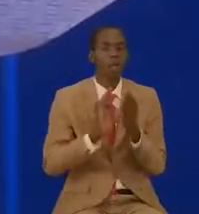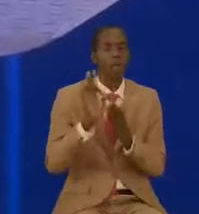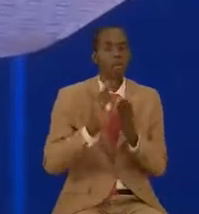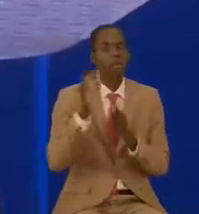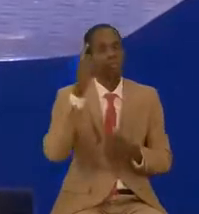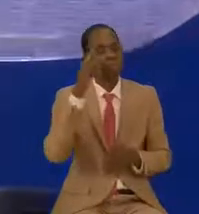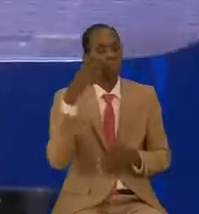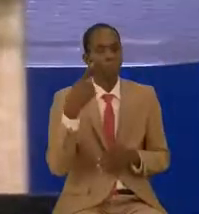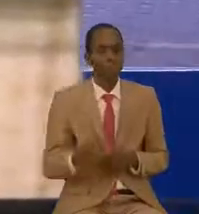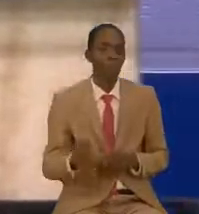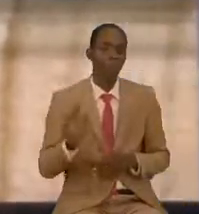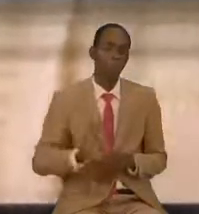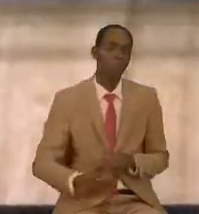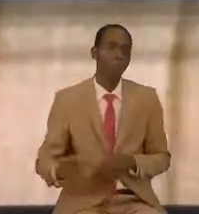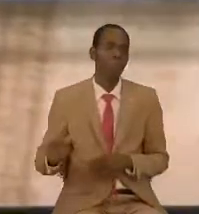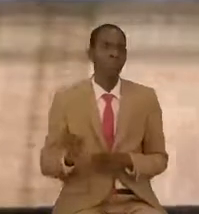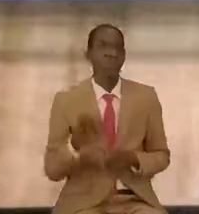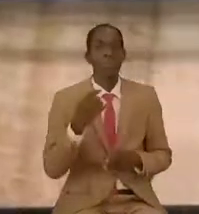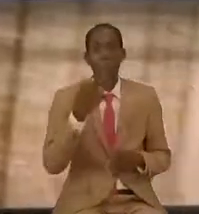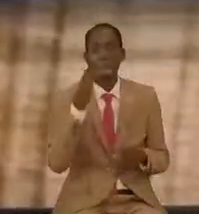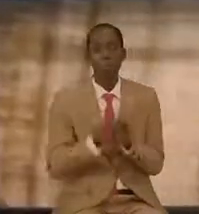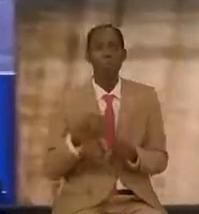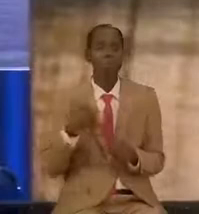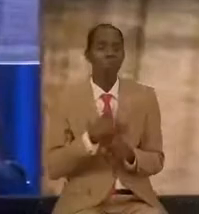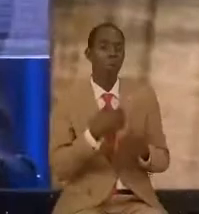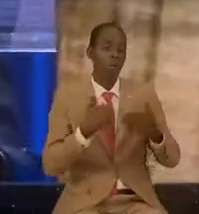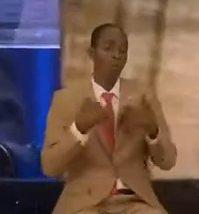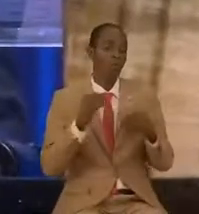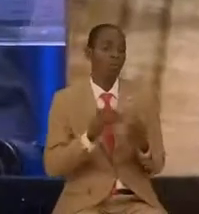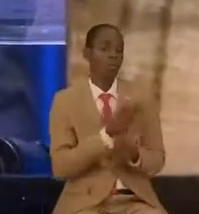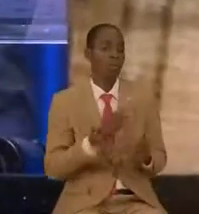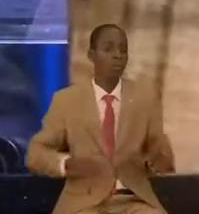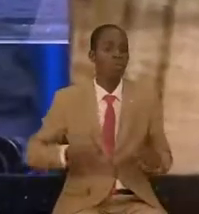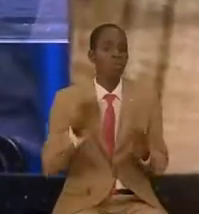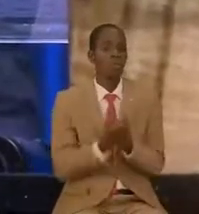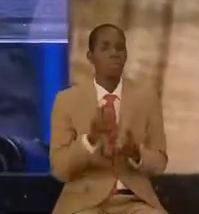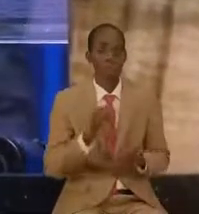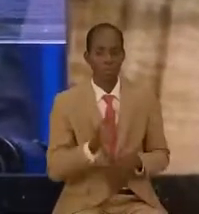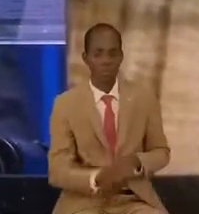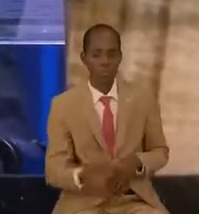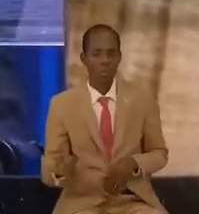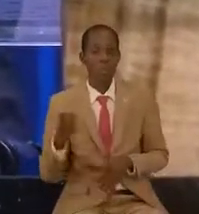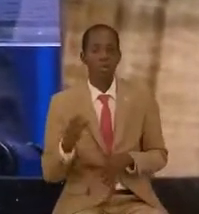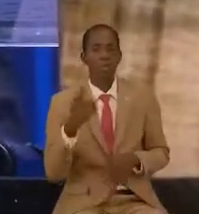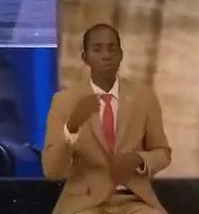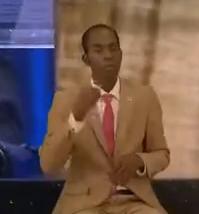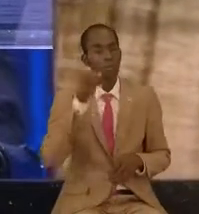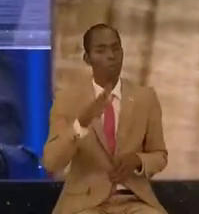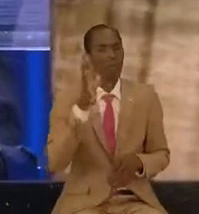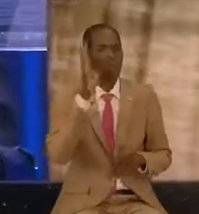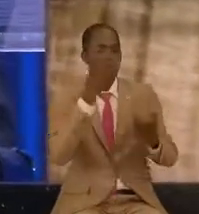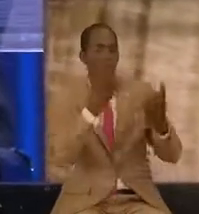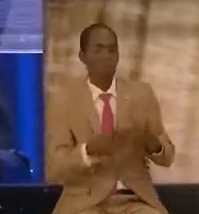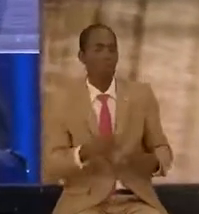sont regardés comme la postérité. La promesse que nous avons en Christ, que la postérité de la